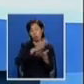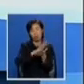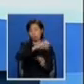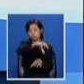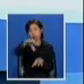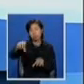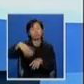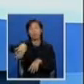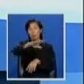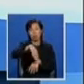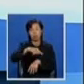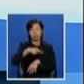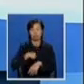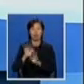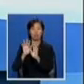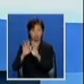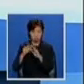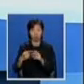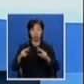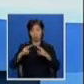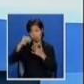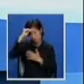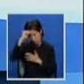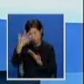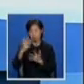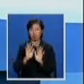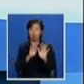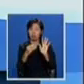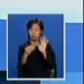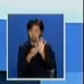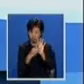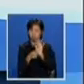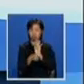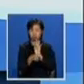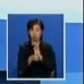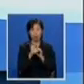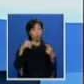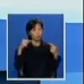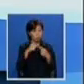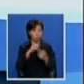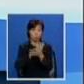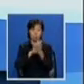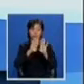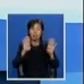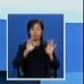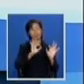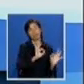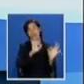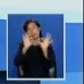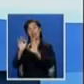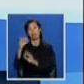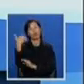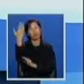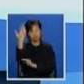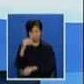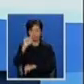ษาธิการและกรุงเทพมหานครนั้นได้ดำเนินการในการประกาศให้มีการเลื่อนวันเปิดเทอมออกไปประการที่2ครับจาก